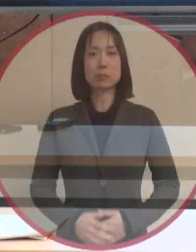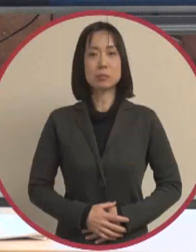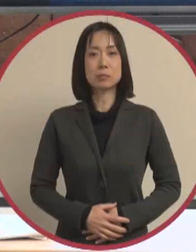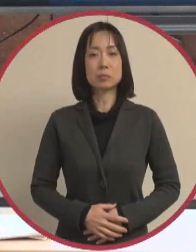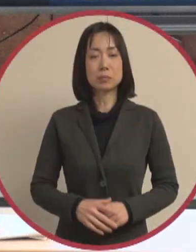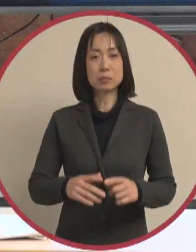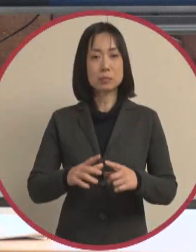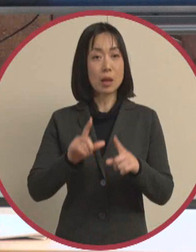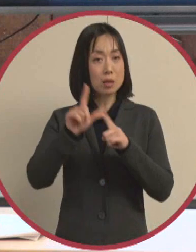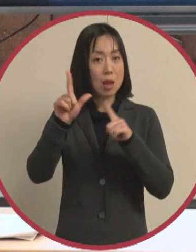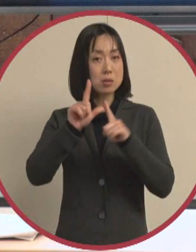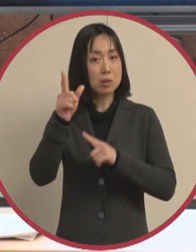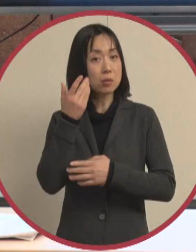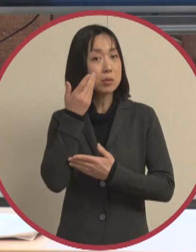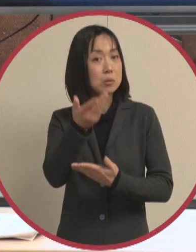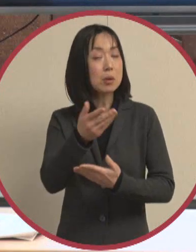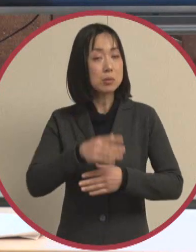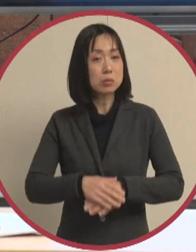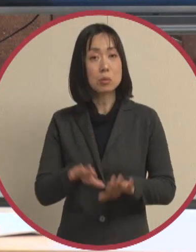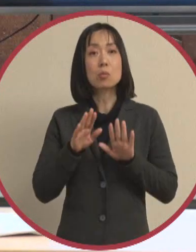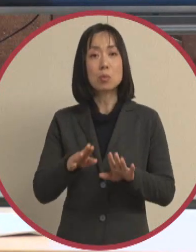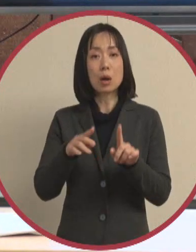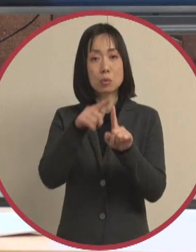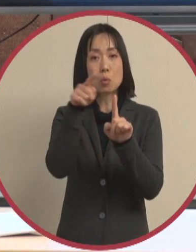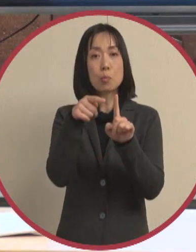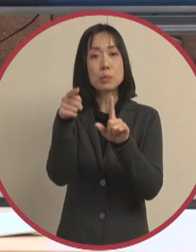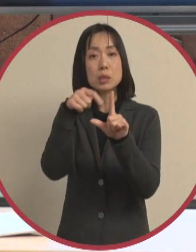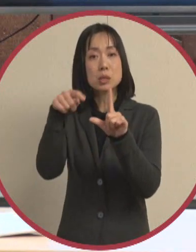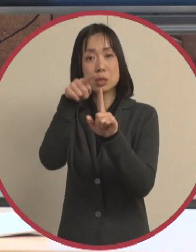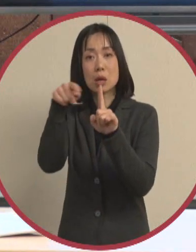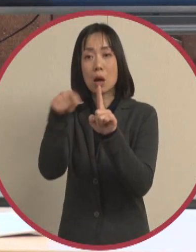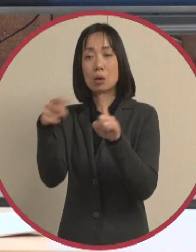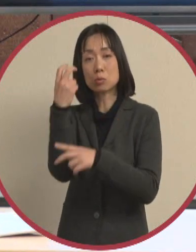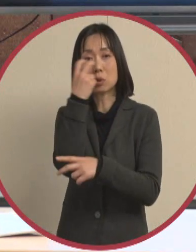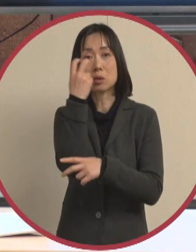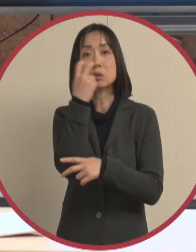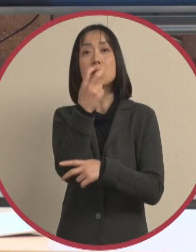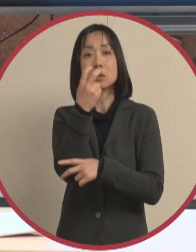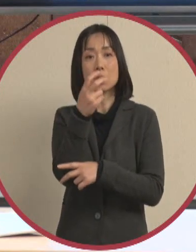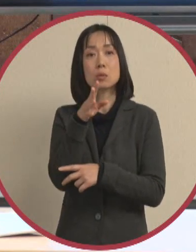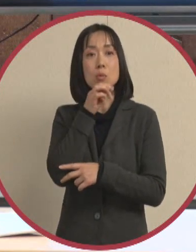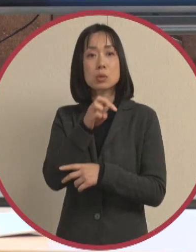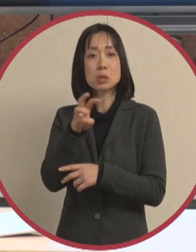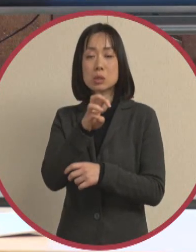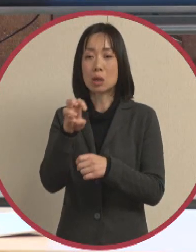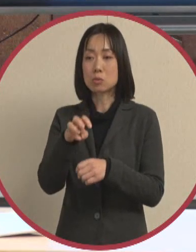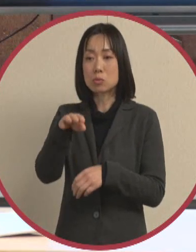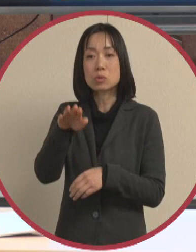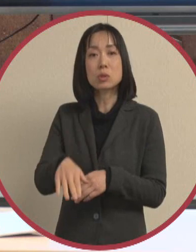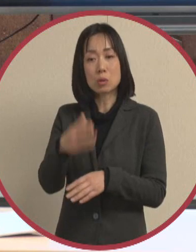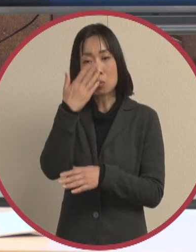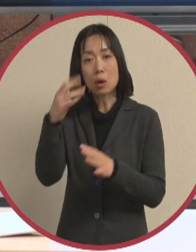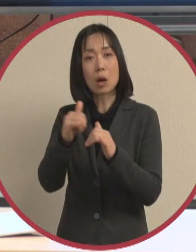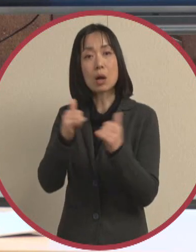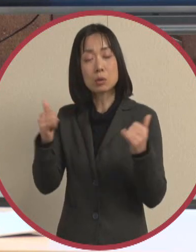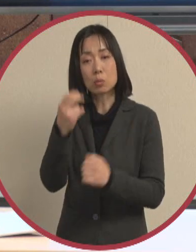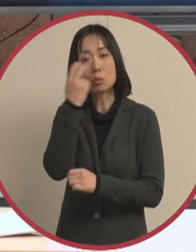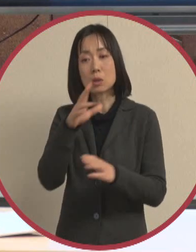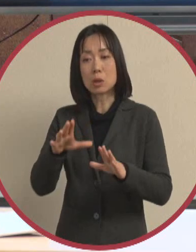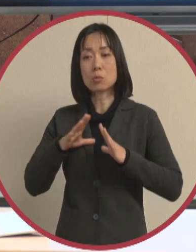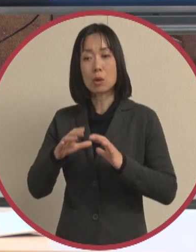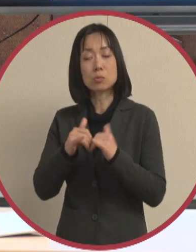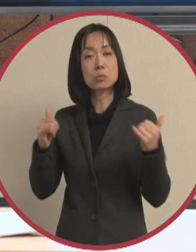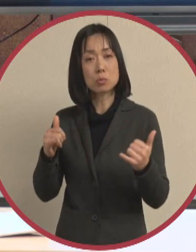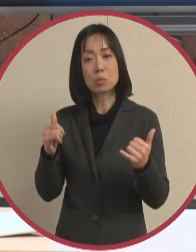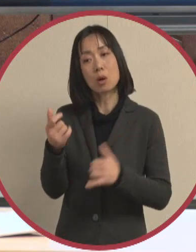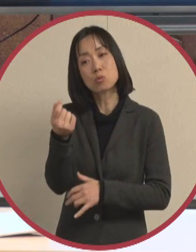NHK の井です。まず今回の PCR 検査で30代以下の若い方々が受験が少なかったということなんですけども、